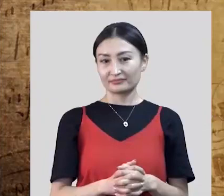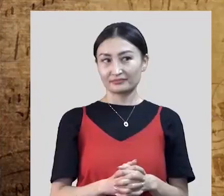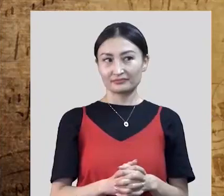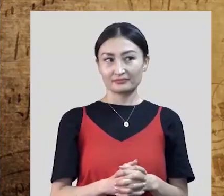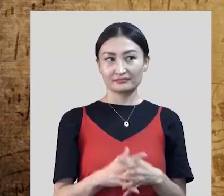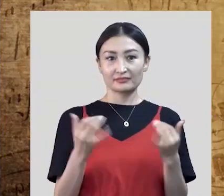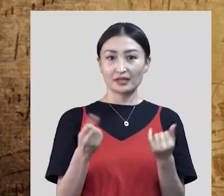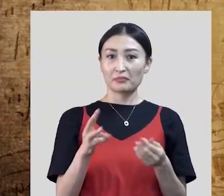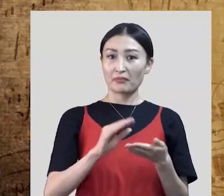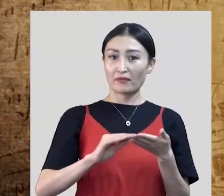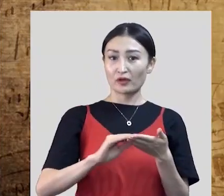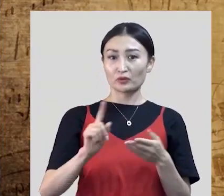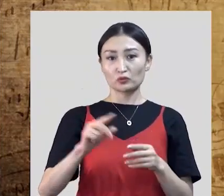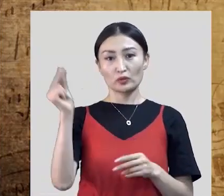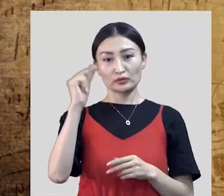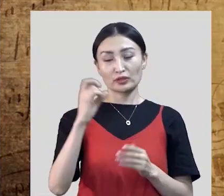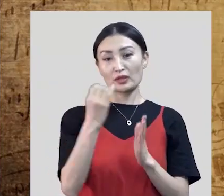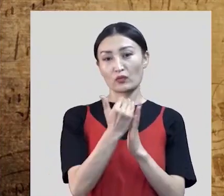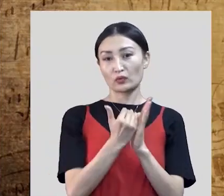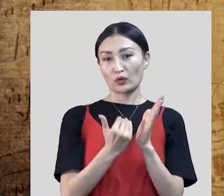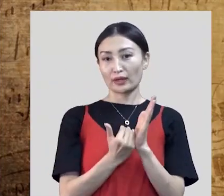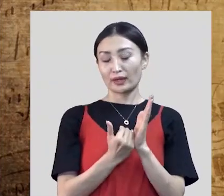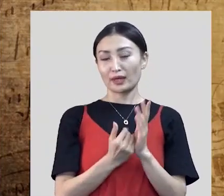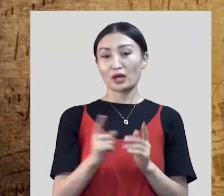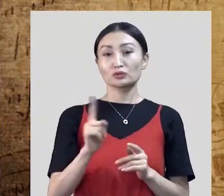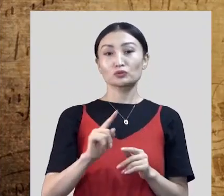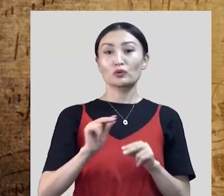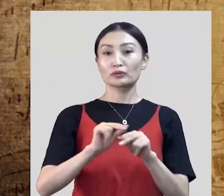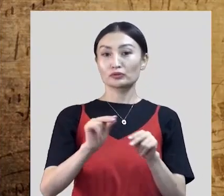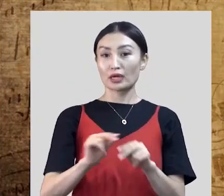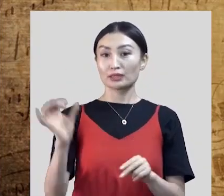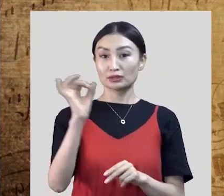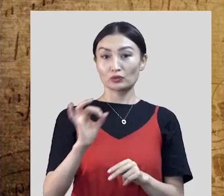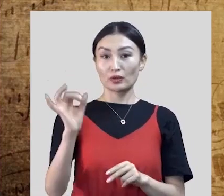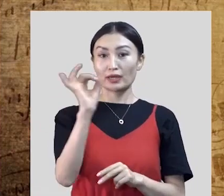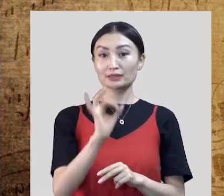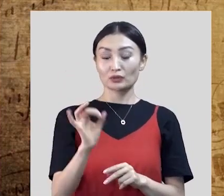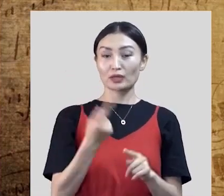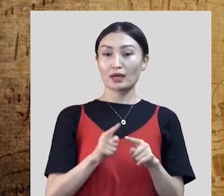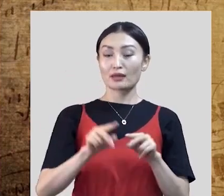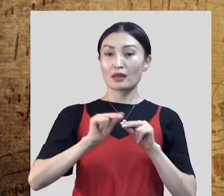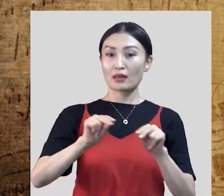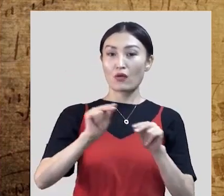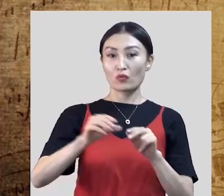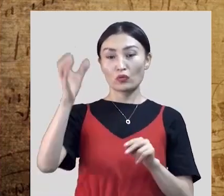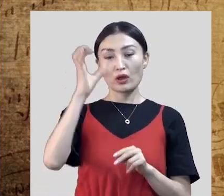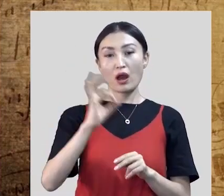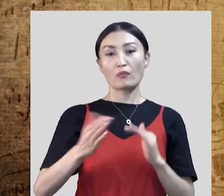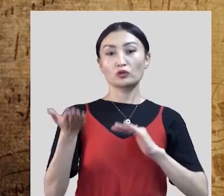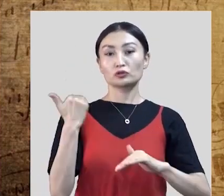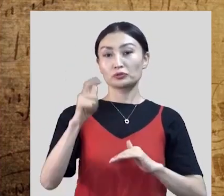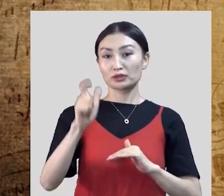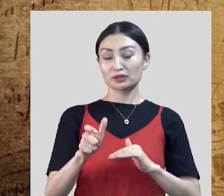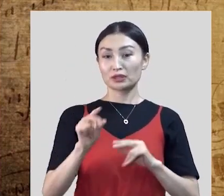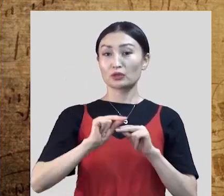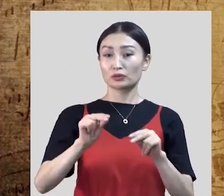Сейчас мы повторим то, что изучали на уроке. Что изучает история? История — это наука о прошлом человечества.